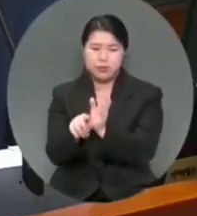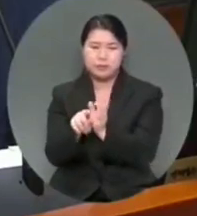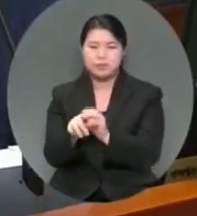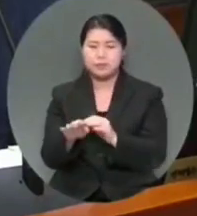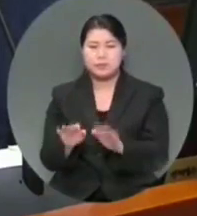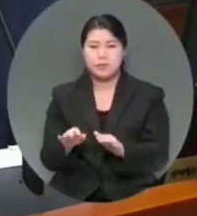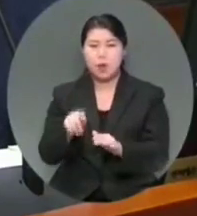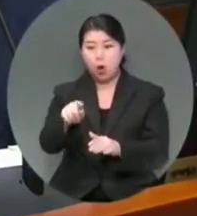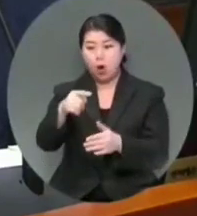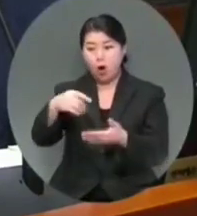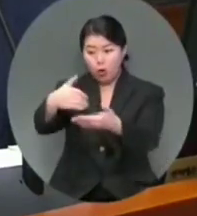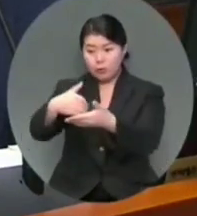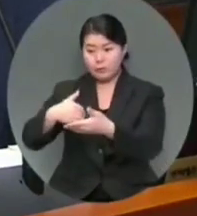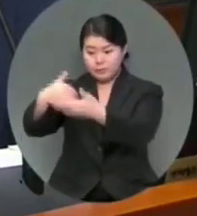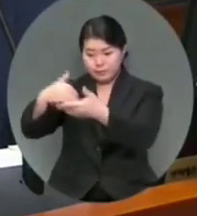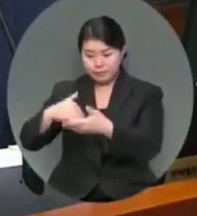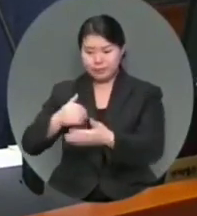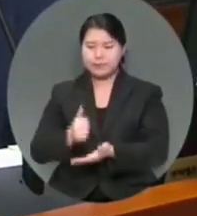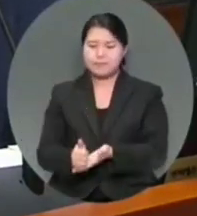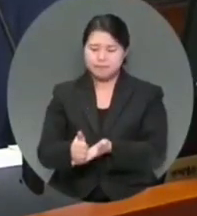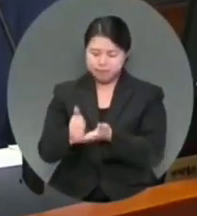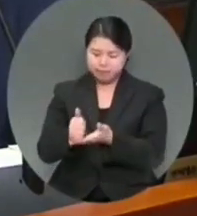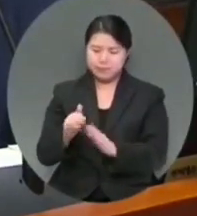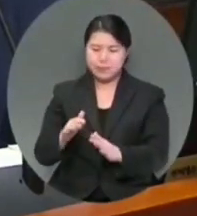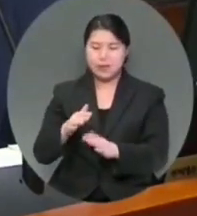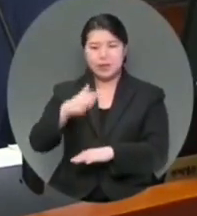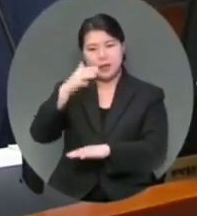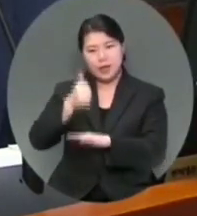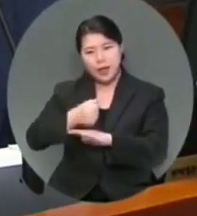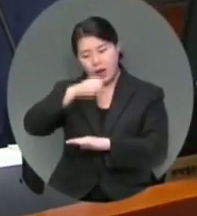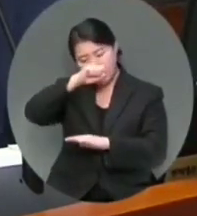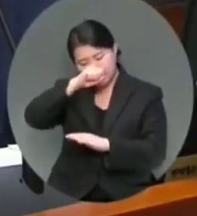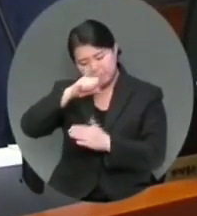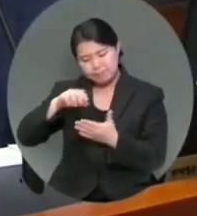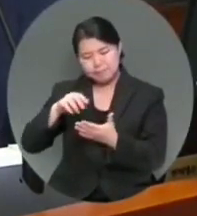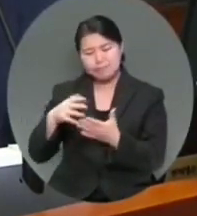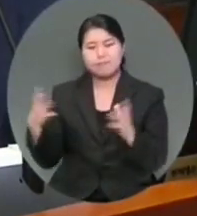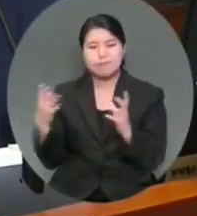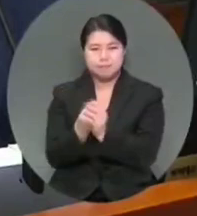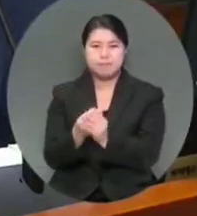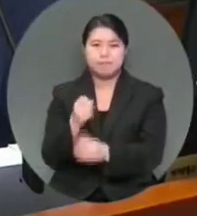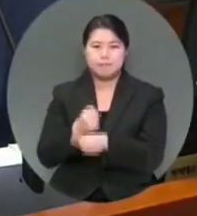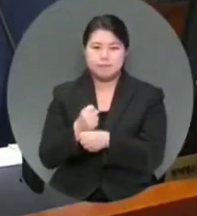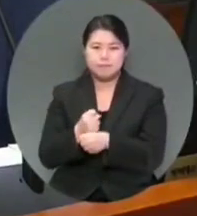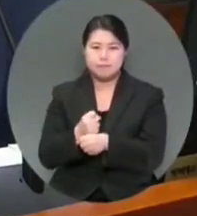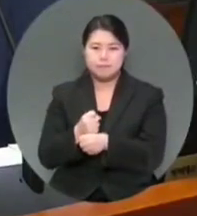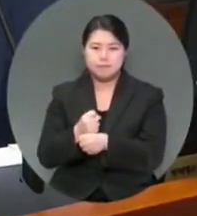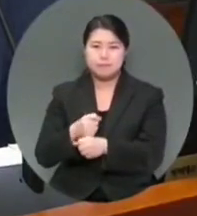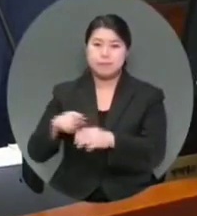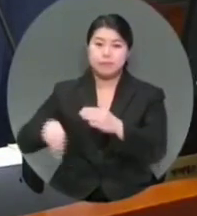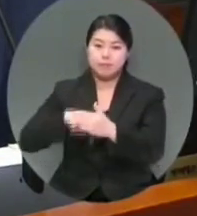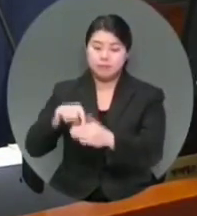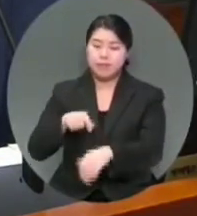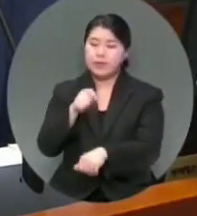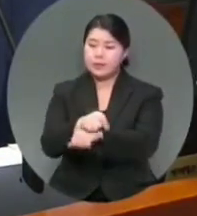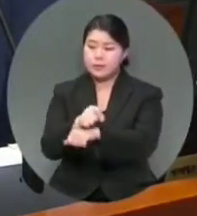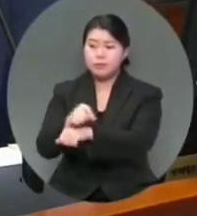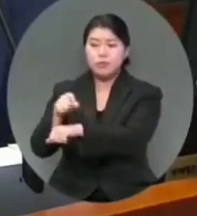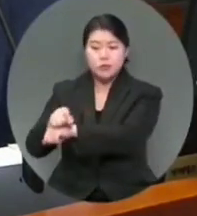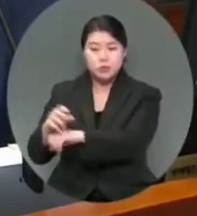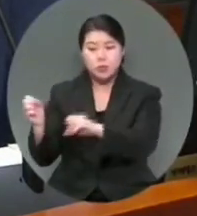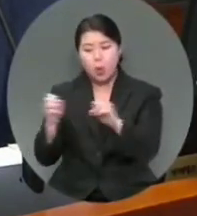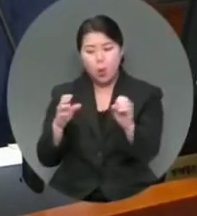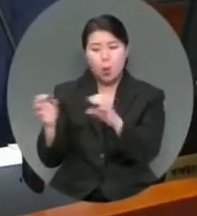저희들이 존중하면서 마지막 예산 마무리를 한 거다. 그리고 그 사이에 실무자간에 소통할 또